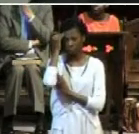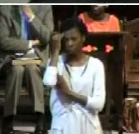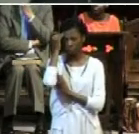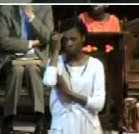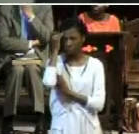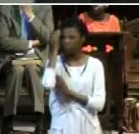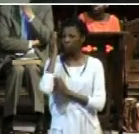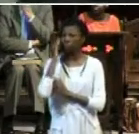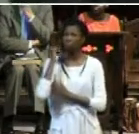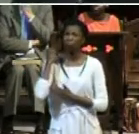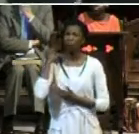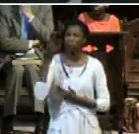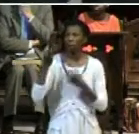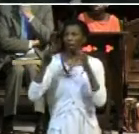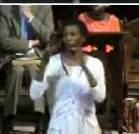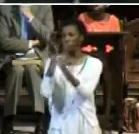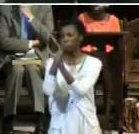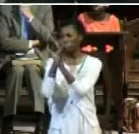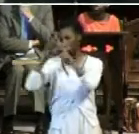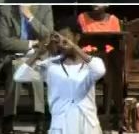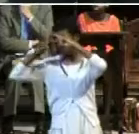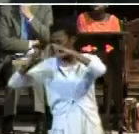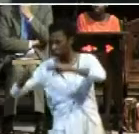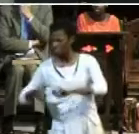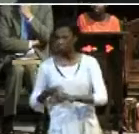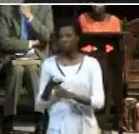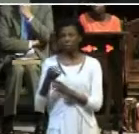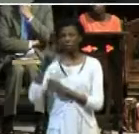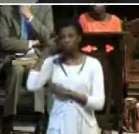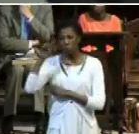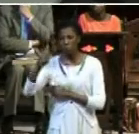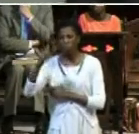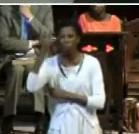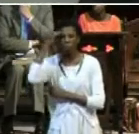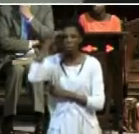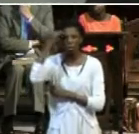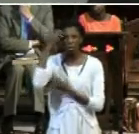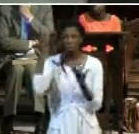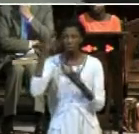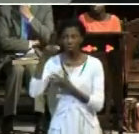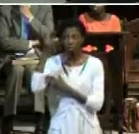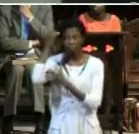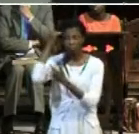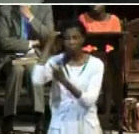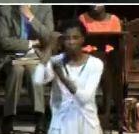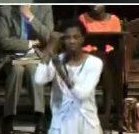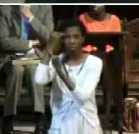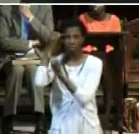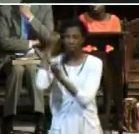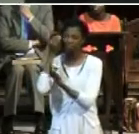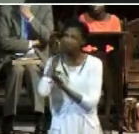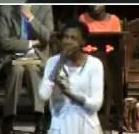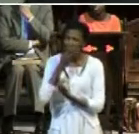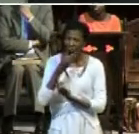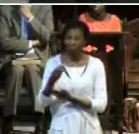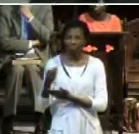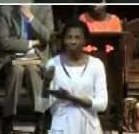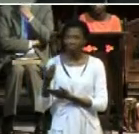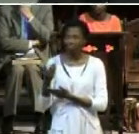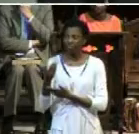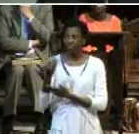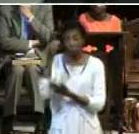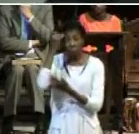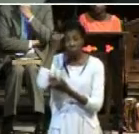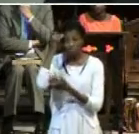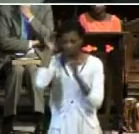Vous n'avez pas besoin de connaître la psychologie pour connaître les beautés de cette conscience qui va nous